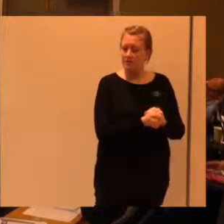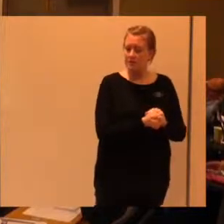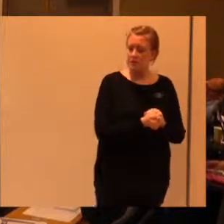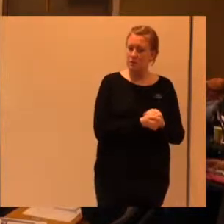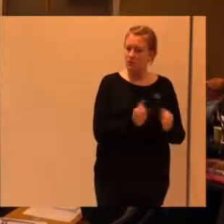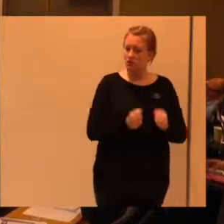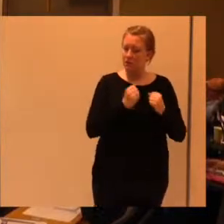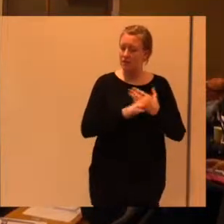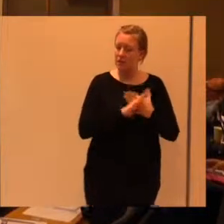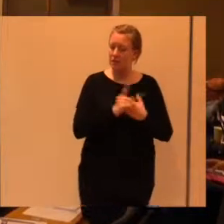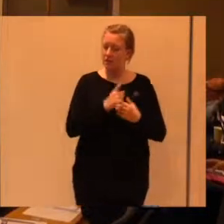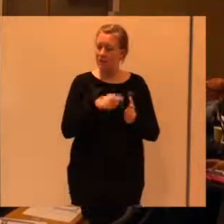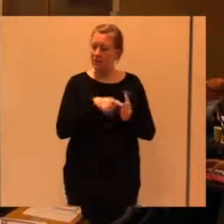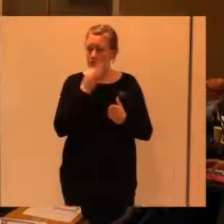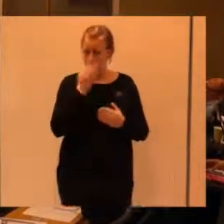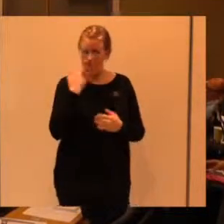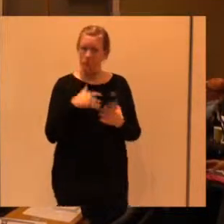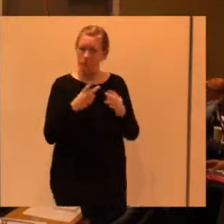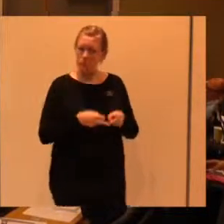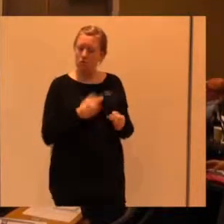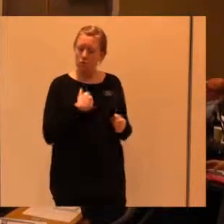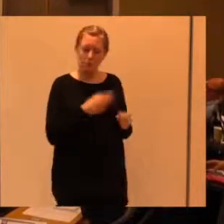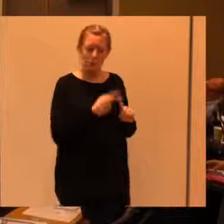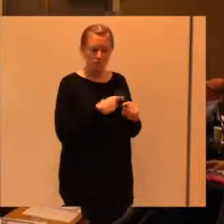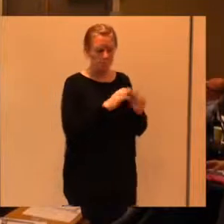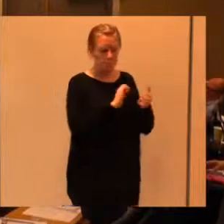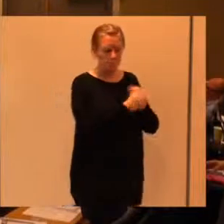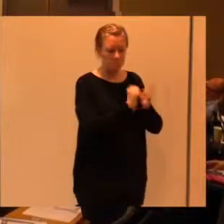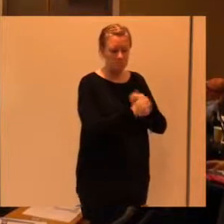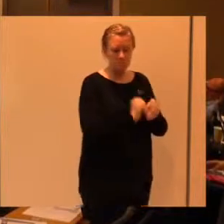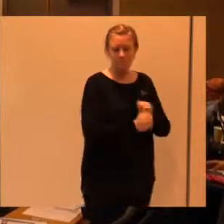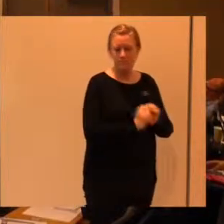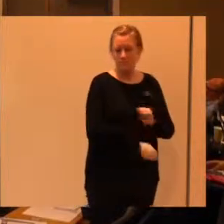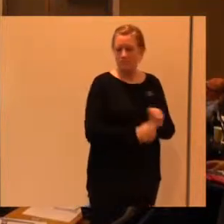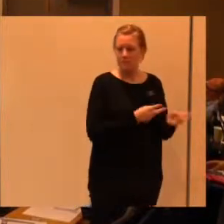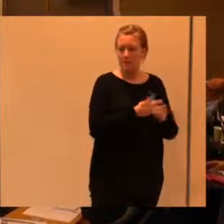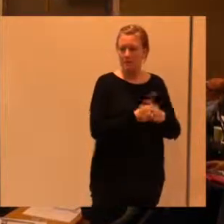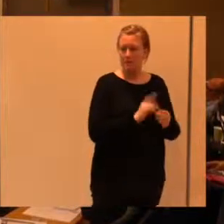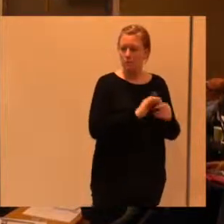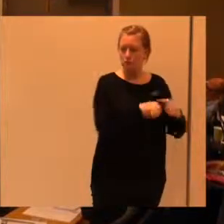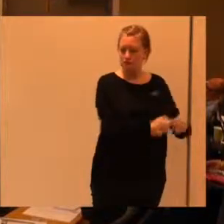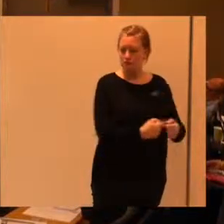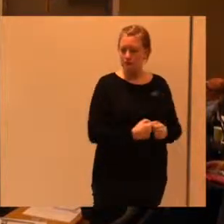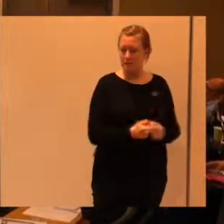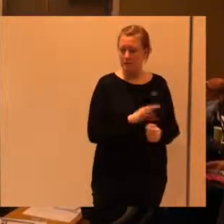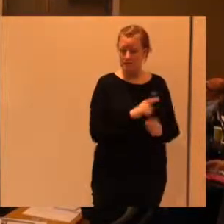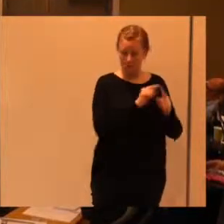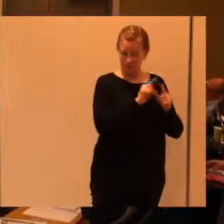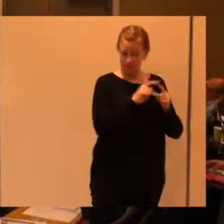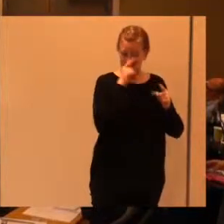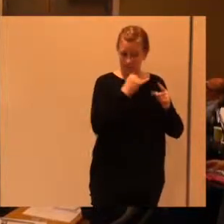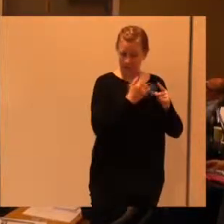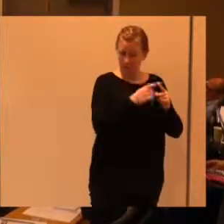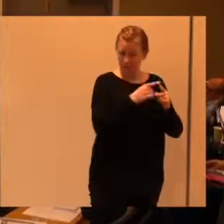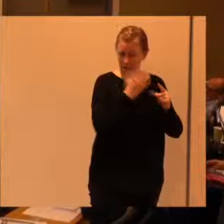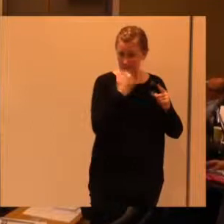stärka skyddet för en viss fråga kan vara att gå in i standardiseringsprocesser och börja driva att okej, den där ligger fel idag, skulle man